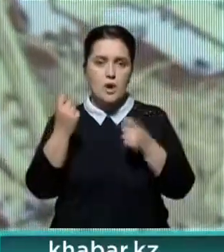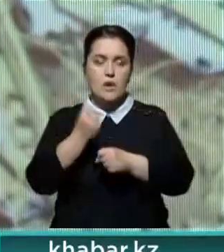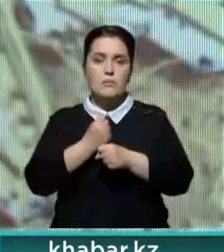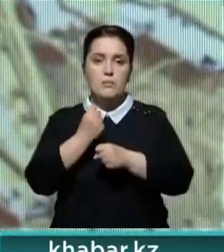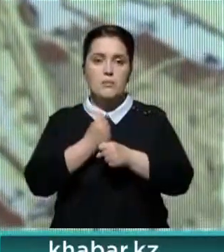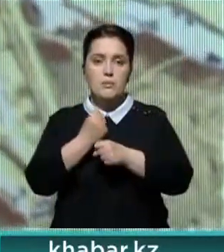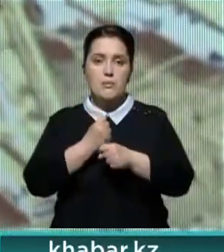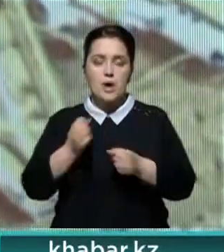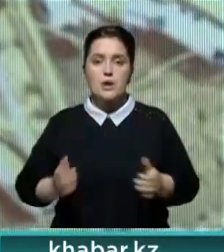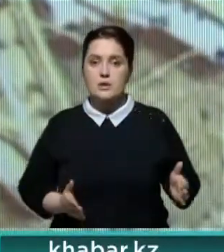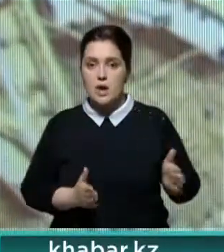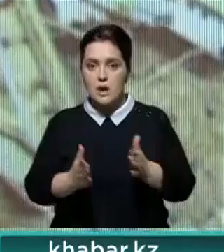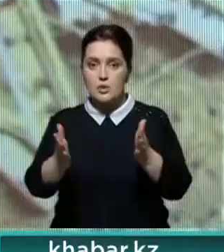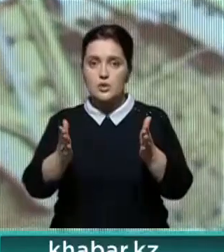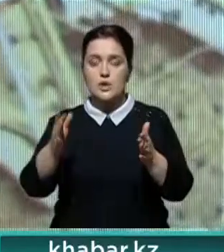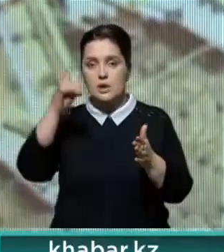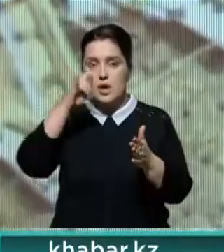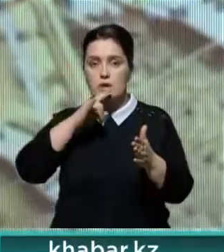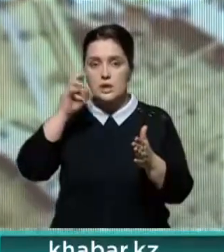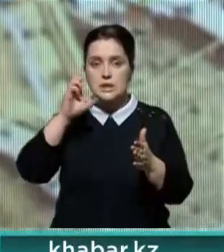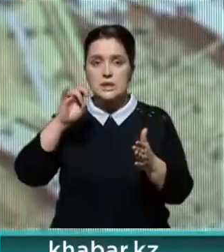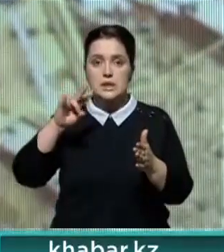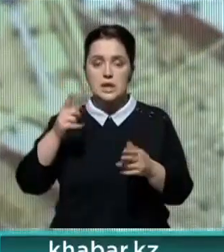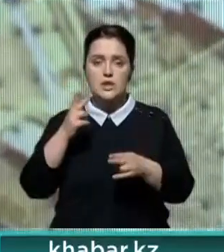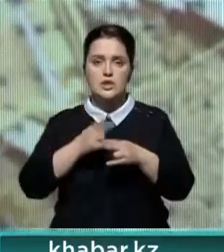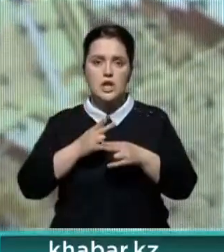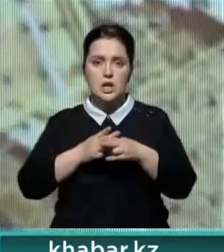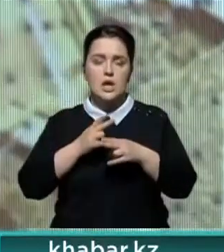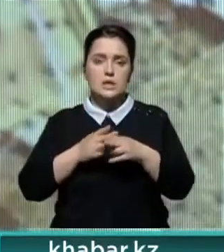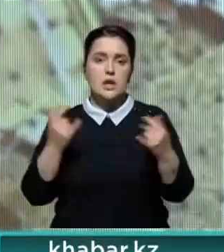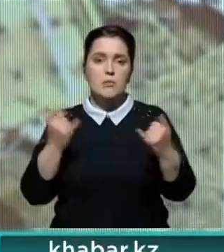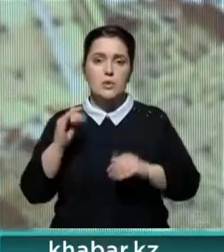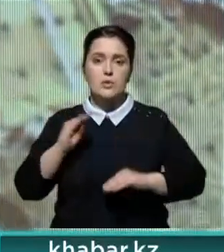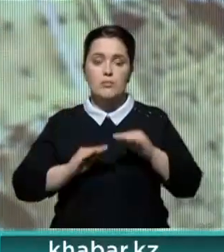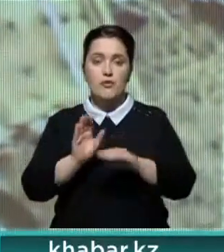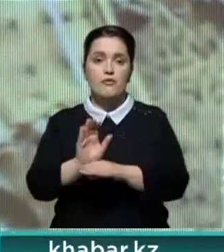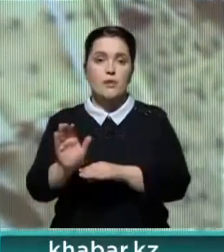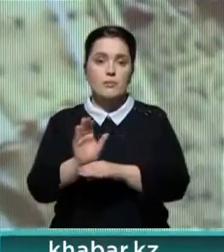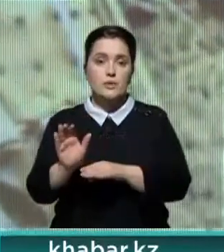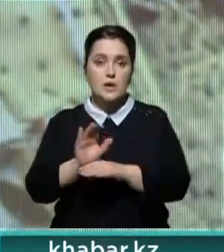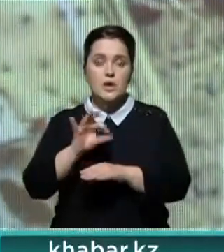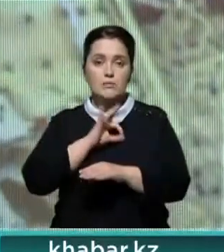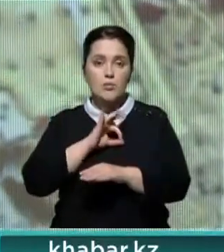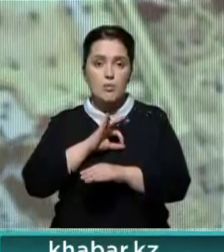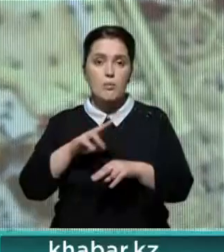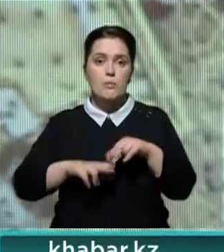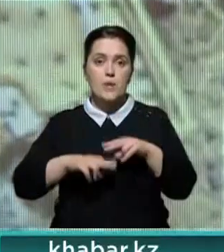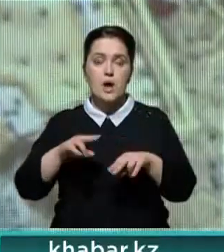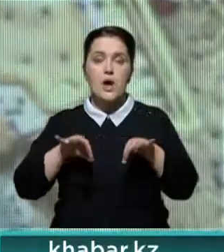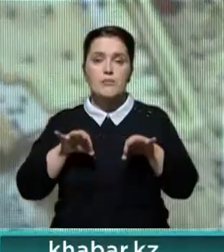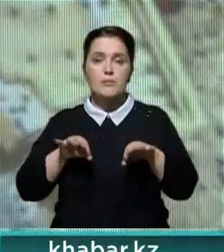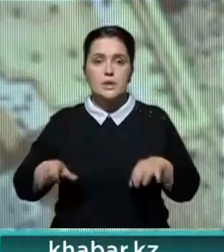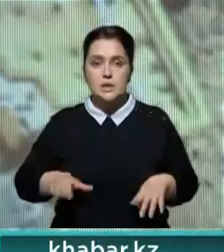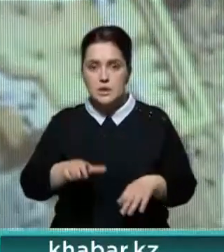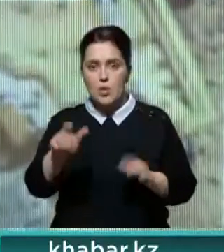производителем в дорожной отрасли Казахстана и стран СНГ железобетонные конструкции выпускаемые предприятием используются при строительстве